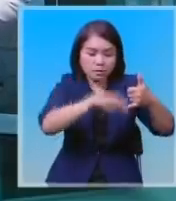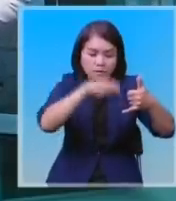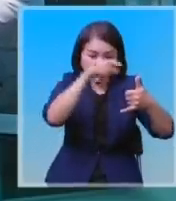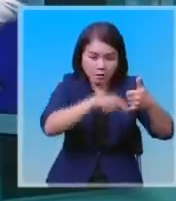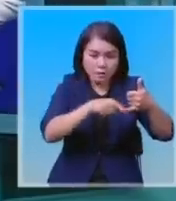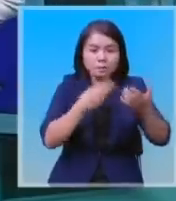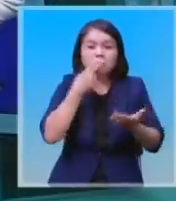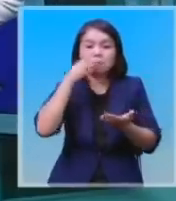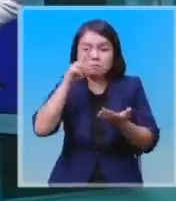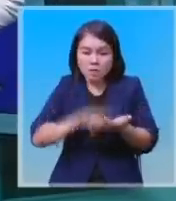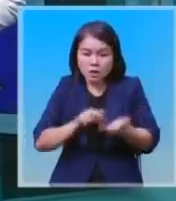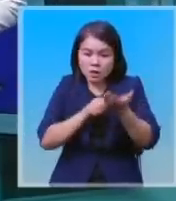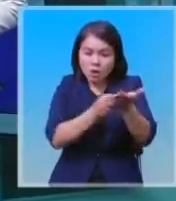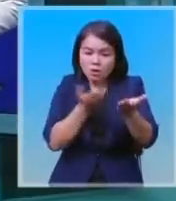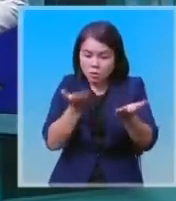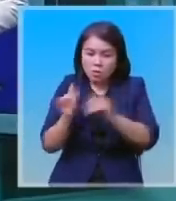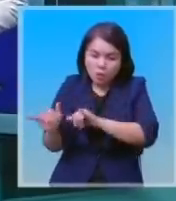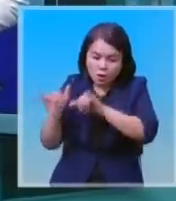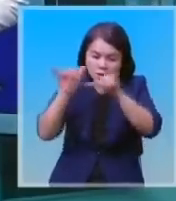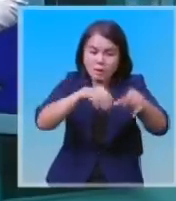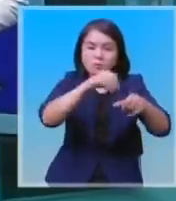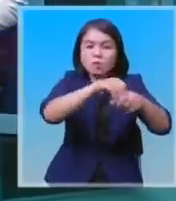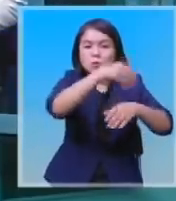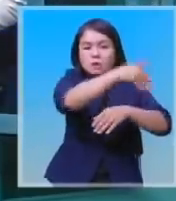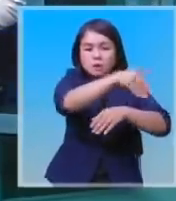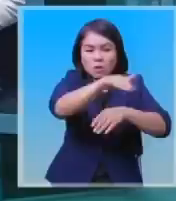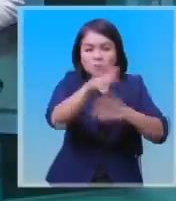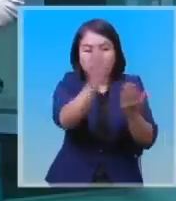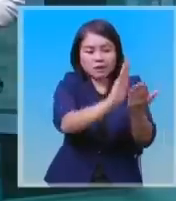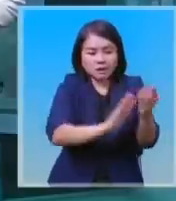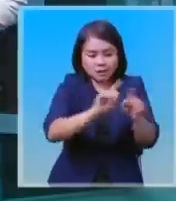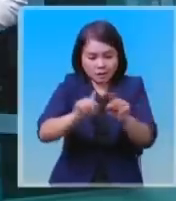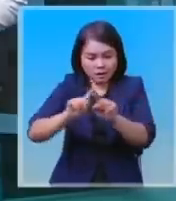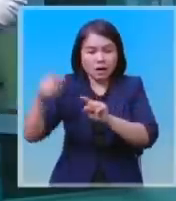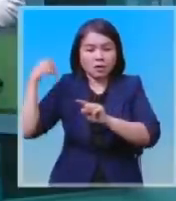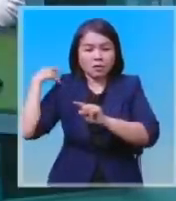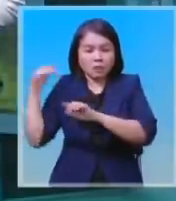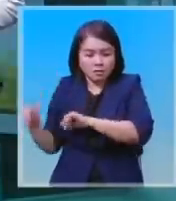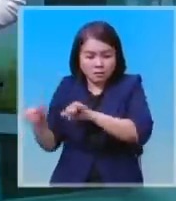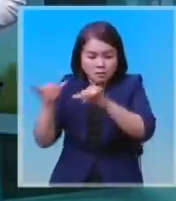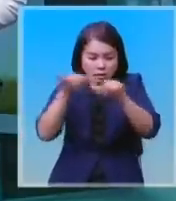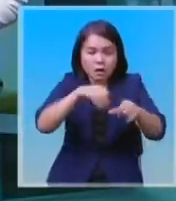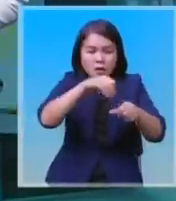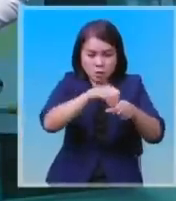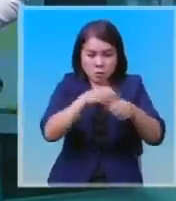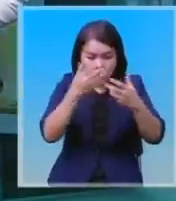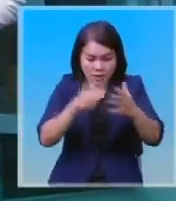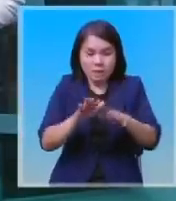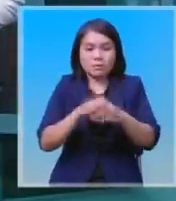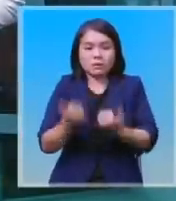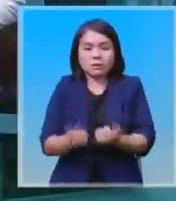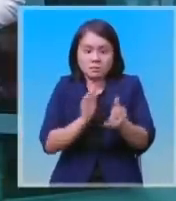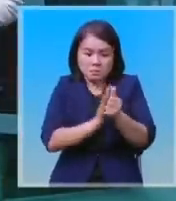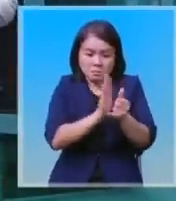รื่องเพื่อที่จะขอลี้ภัยใช่มั้ยคะแล้วก็ตอนนี้นะคะเขาได้รับสถานะผู้ลี้ภัยจากทาง UNHCR เป็น